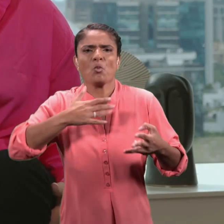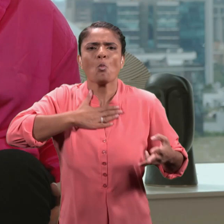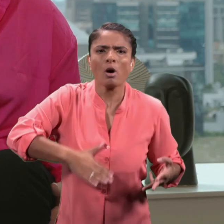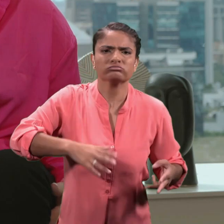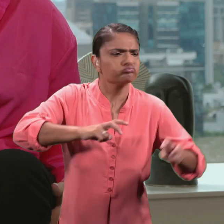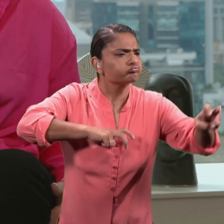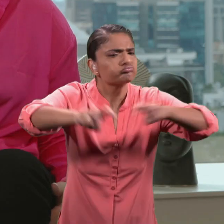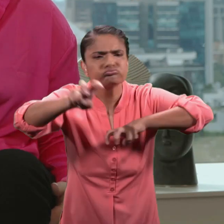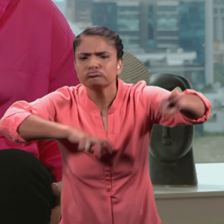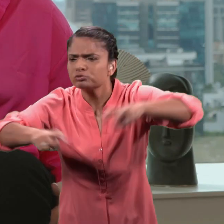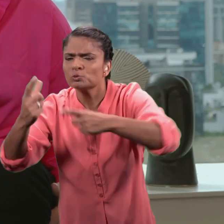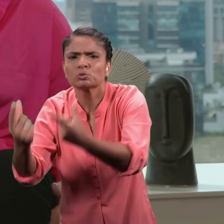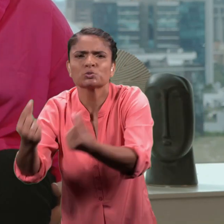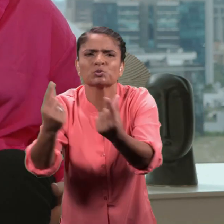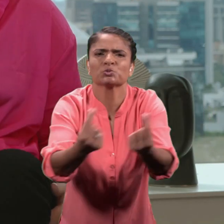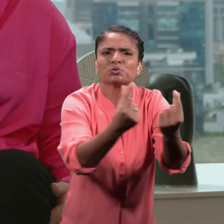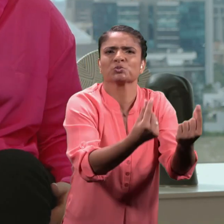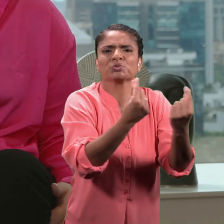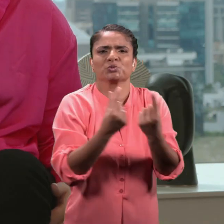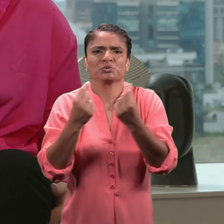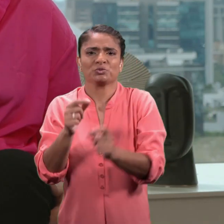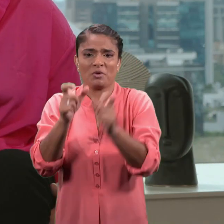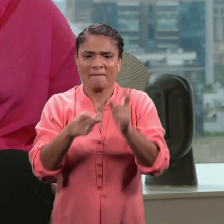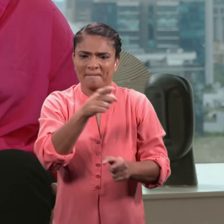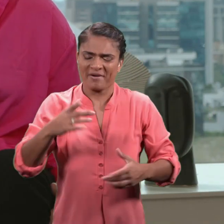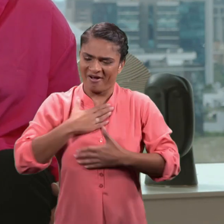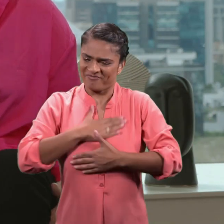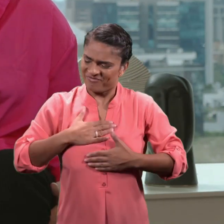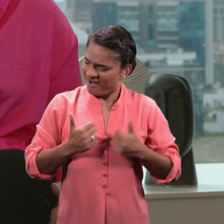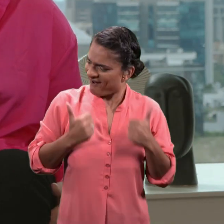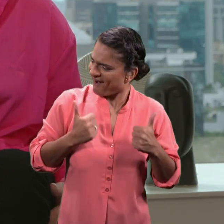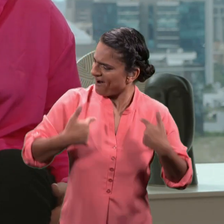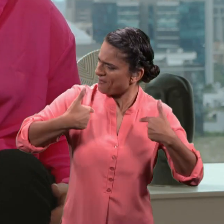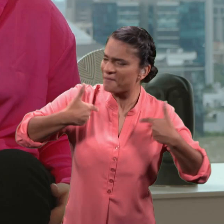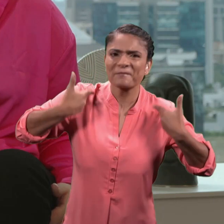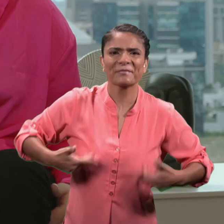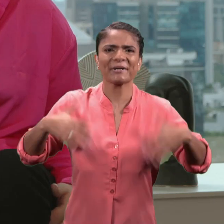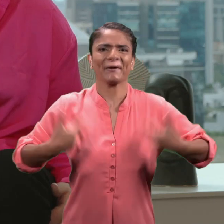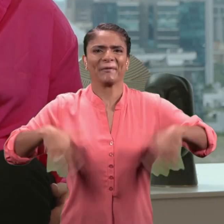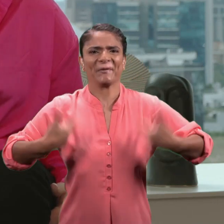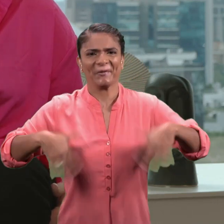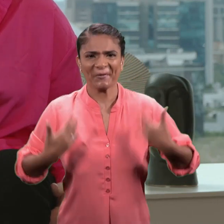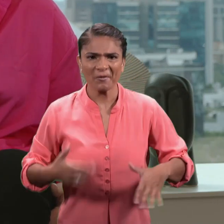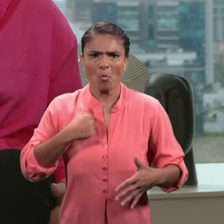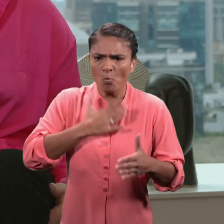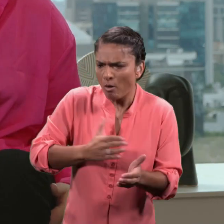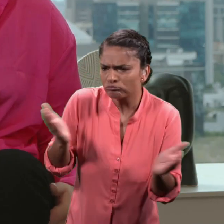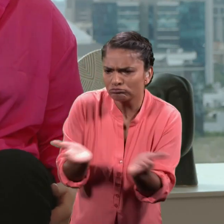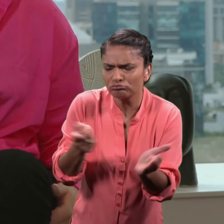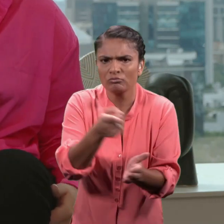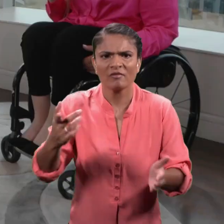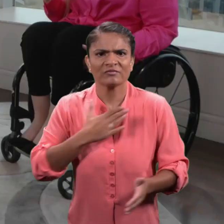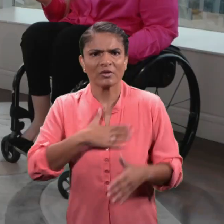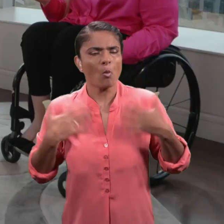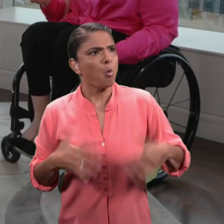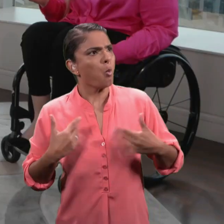diere en ek wil net daar buite wees en goeie dinge doen en ander mense laat goed voel oor hulle self en hulle treat en